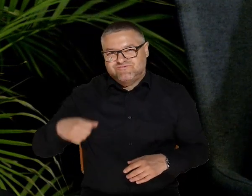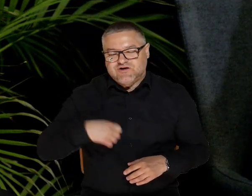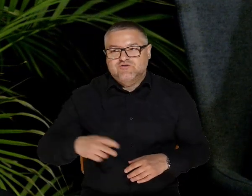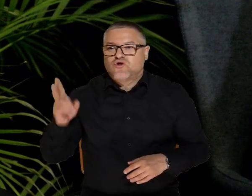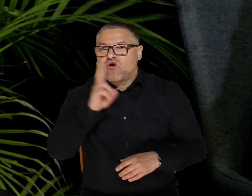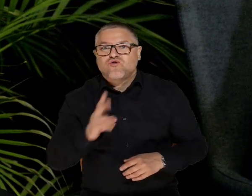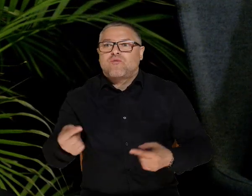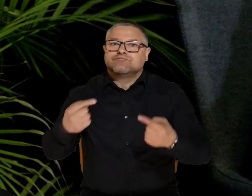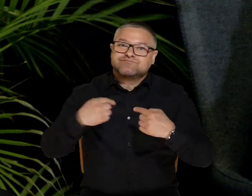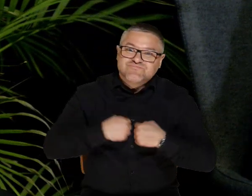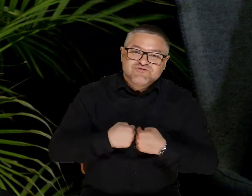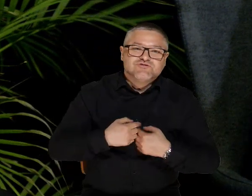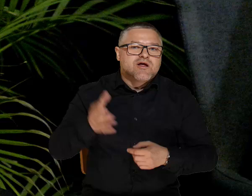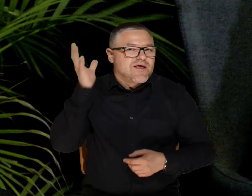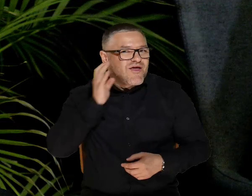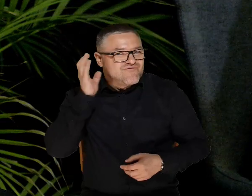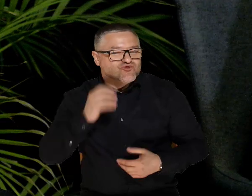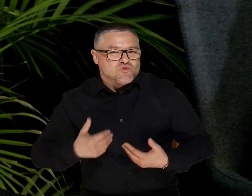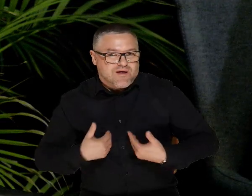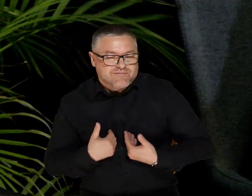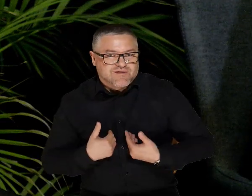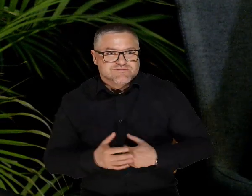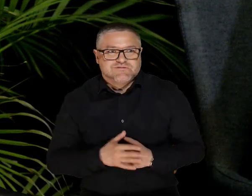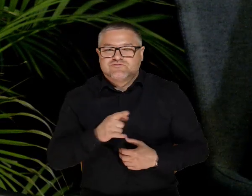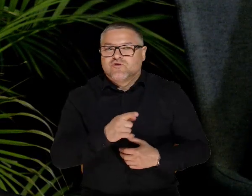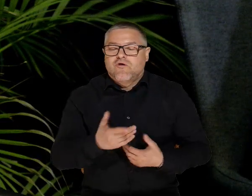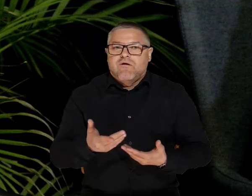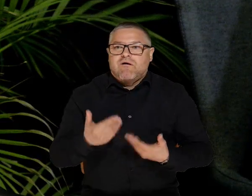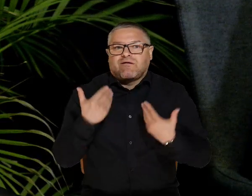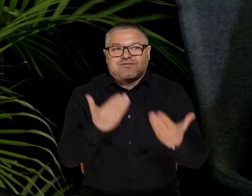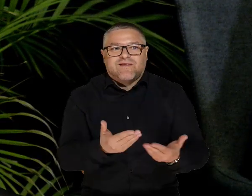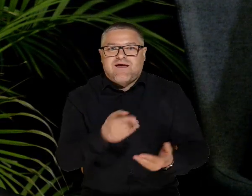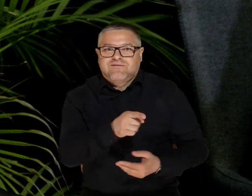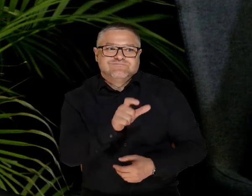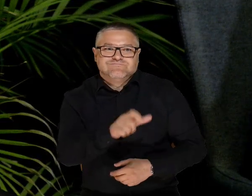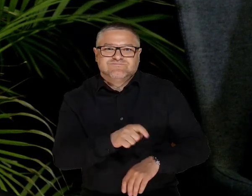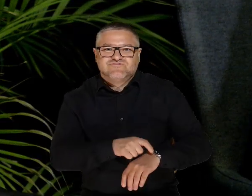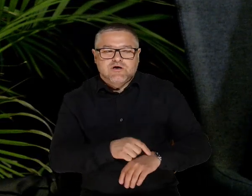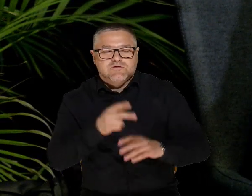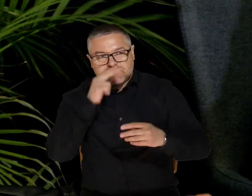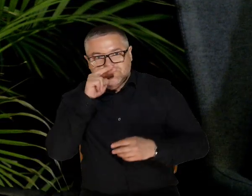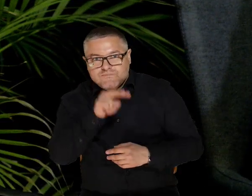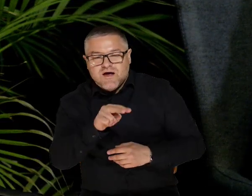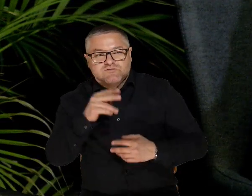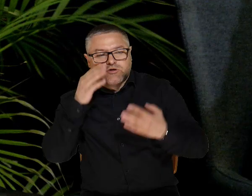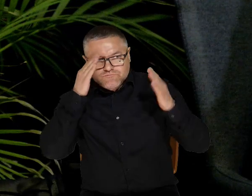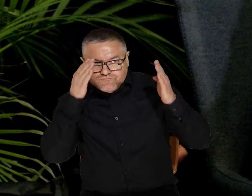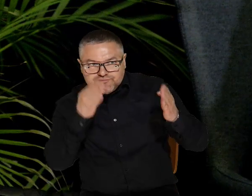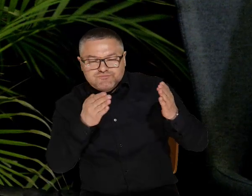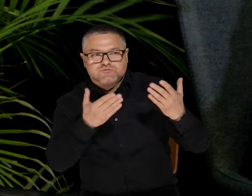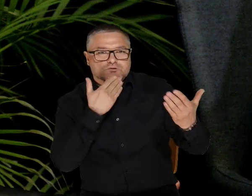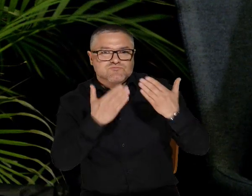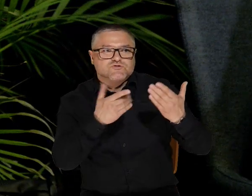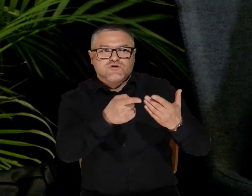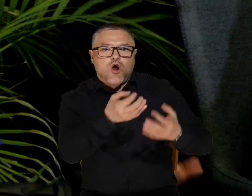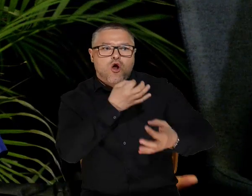kogoś, kto przyjdzie i ich po prostu wysłucha, kto poświęci im należytą uwagę jakiś, komu będą mogli